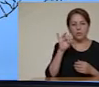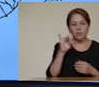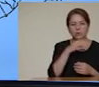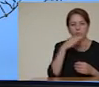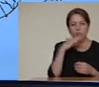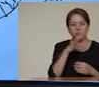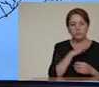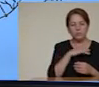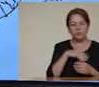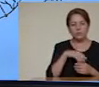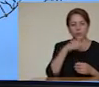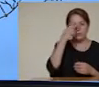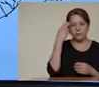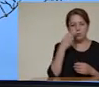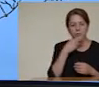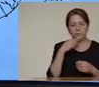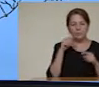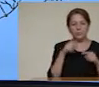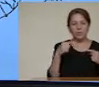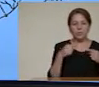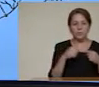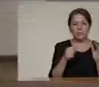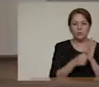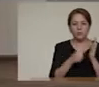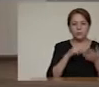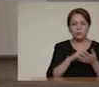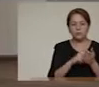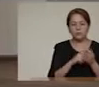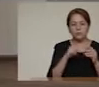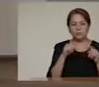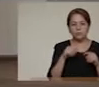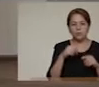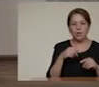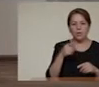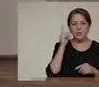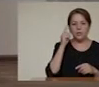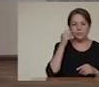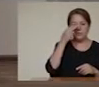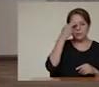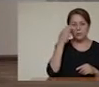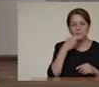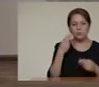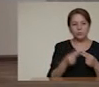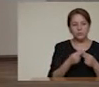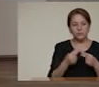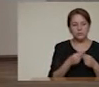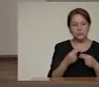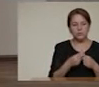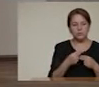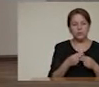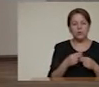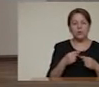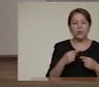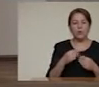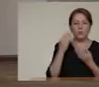Rimda albatta siz 6-sinfda ushbu qadimgi Rimni o'rganganimizda qadimgi Rim